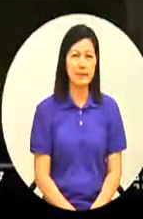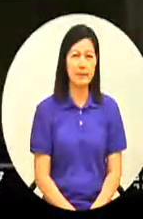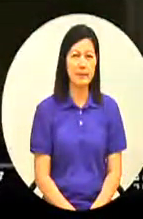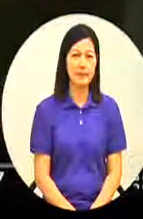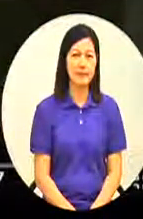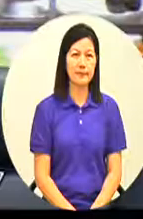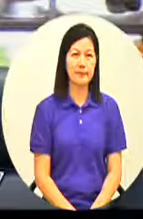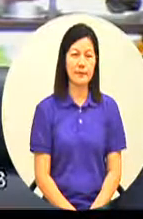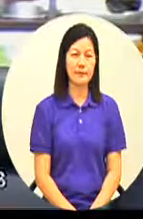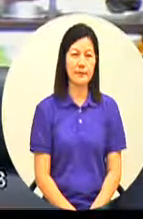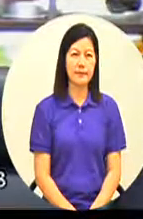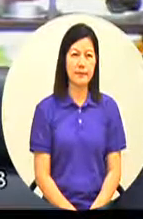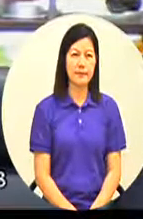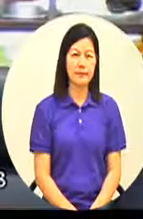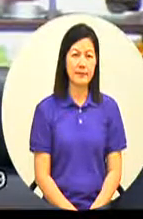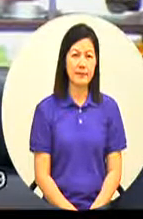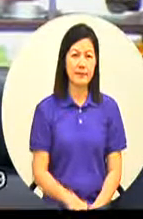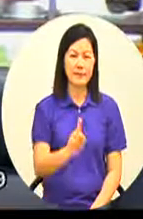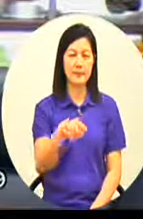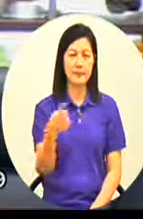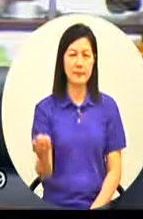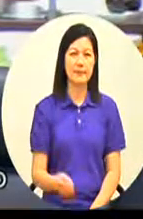你就问。 好，那我们下一个